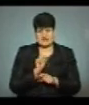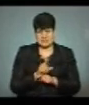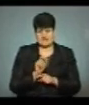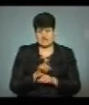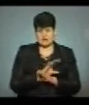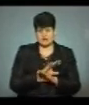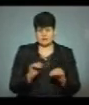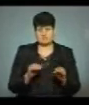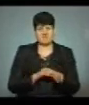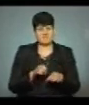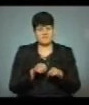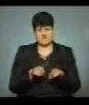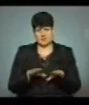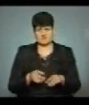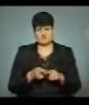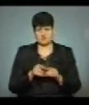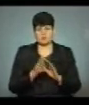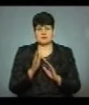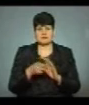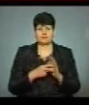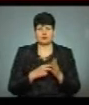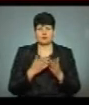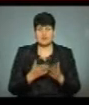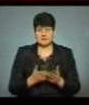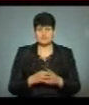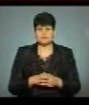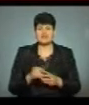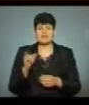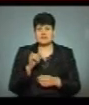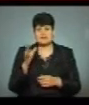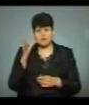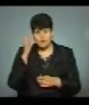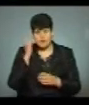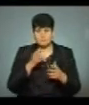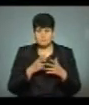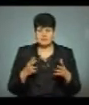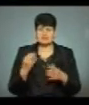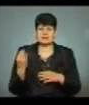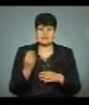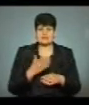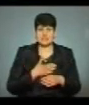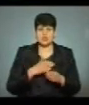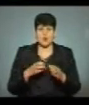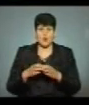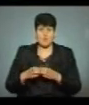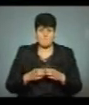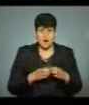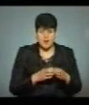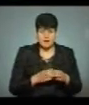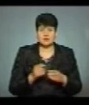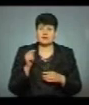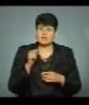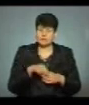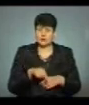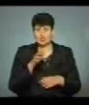нами ставилися, ми їх вирішили в цьому перспективному плані. Тобто і врахували по максимуму інтереси наших громад, і в той же